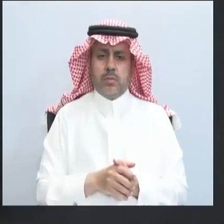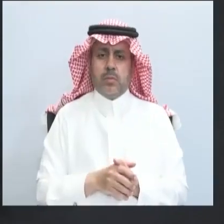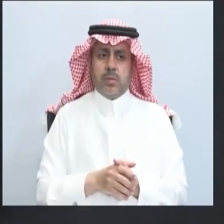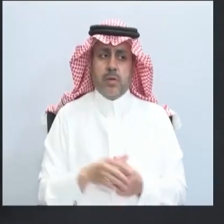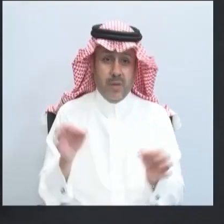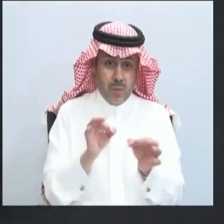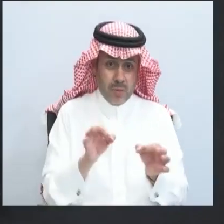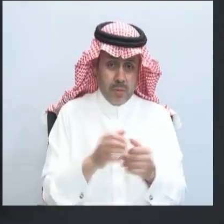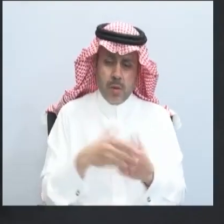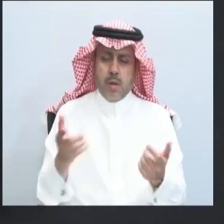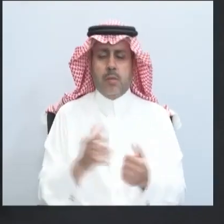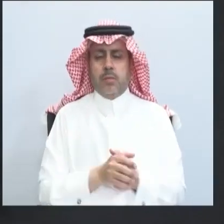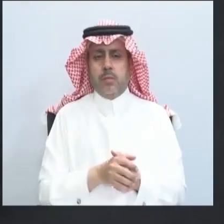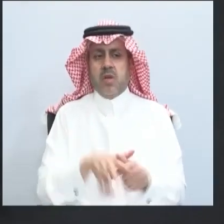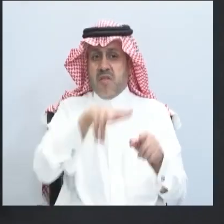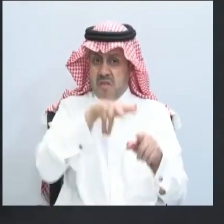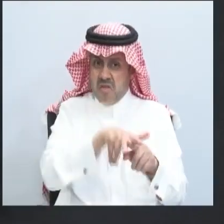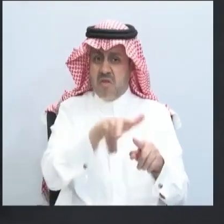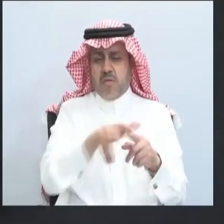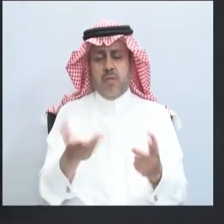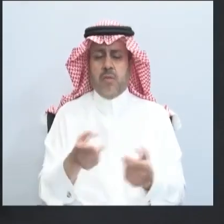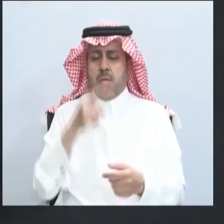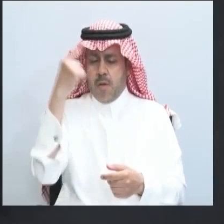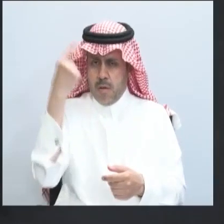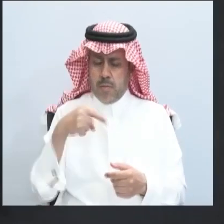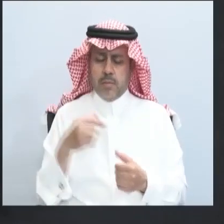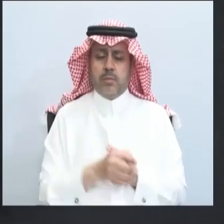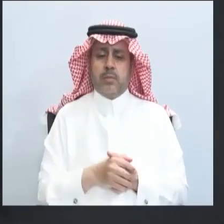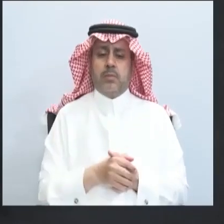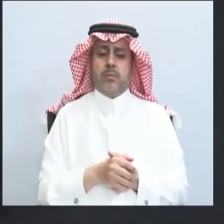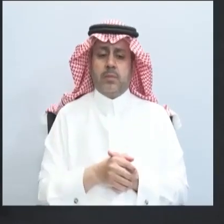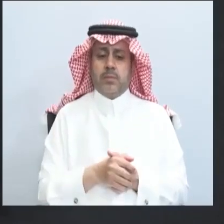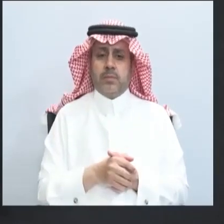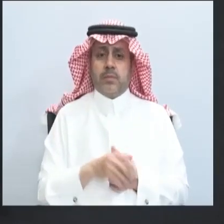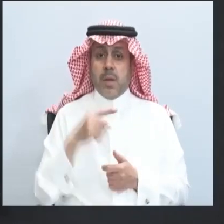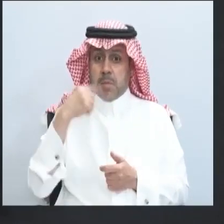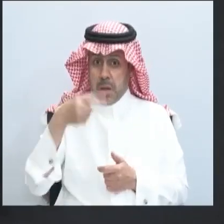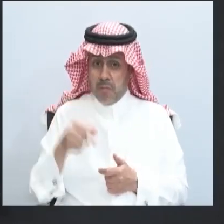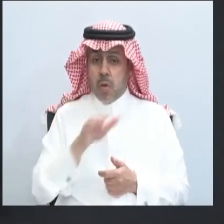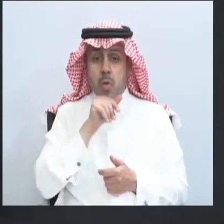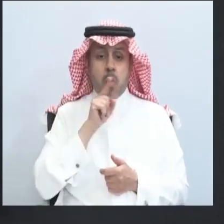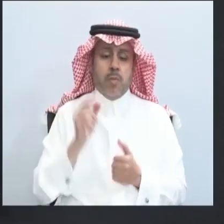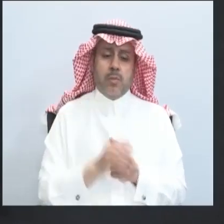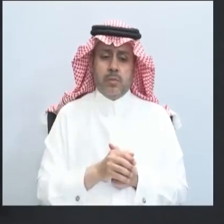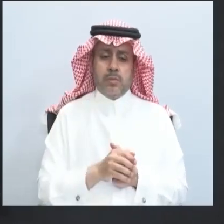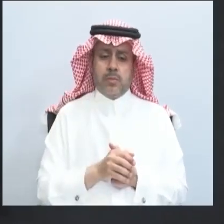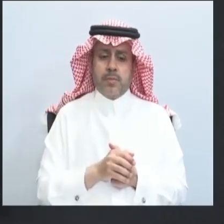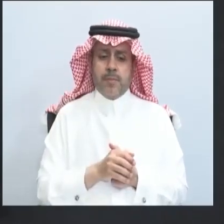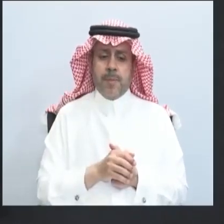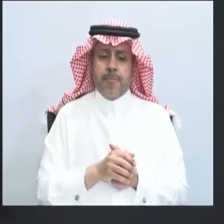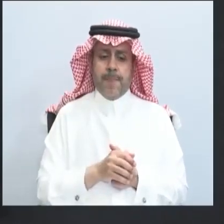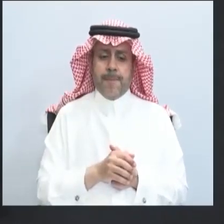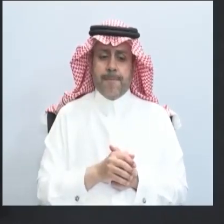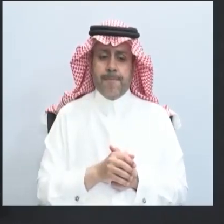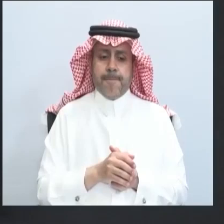تودد كلا وان استغرب من بعض الالفاظ كذلك التي تقال الوالدين